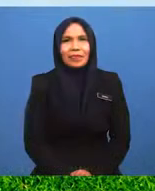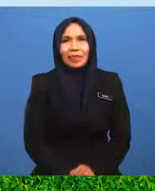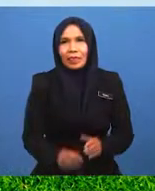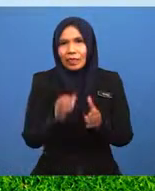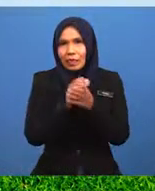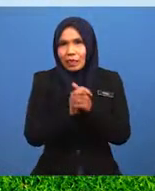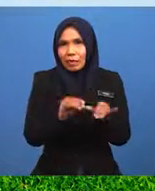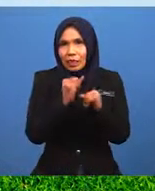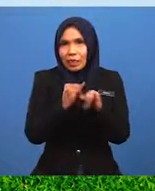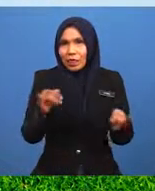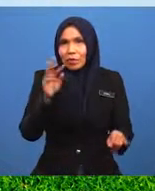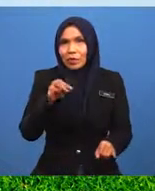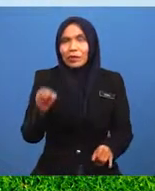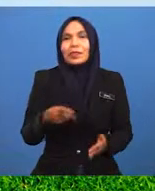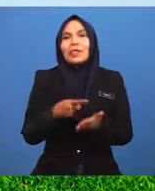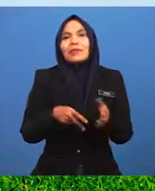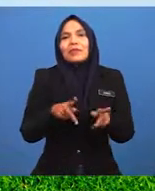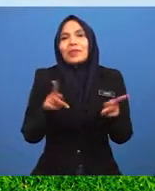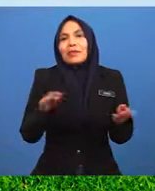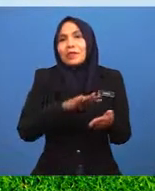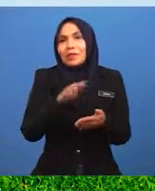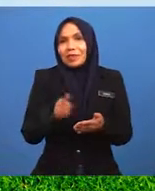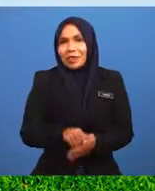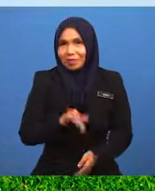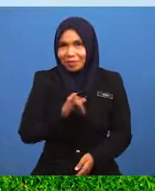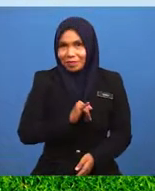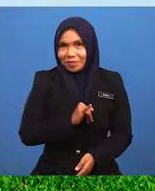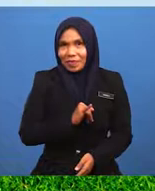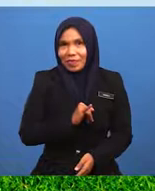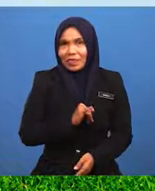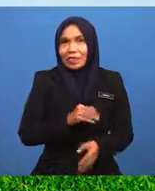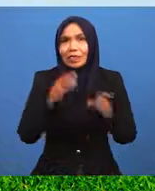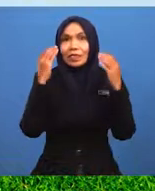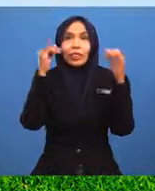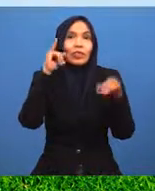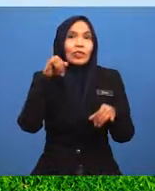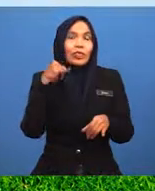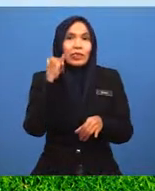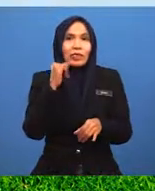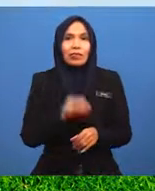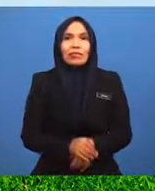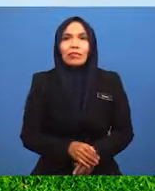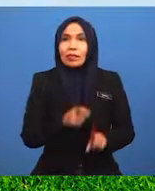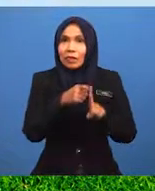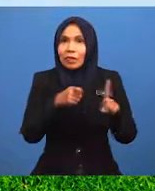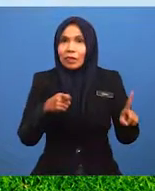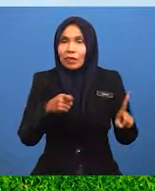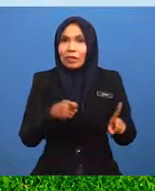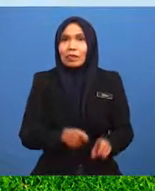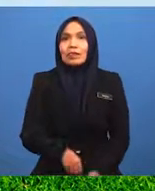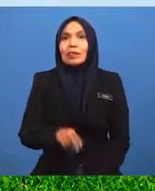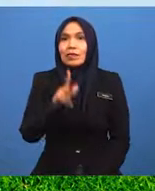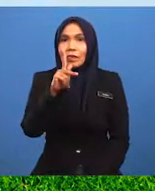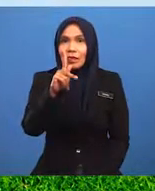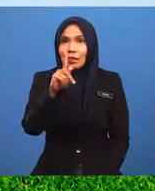Selamat sejahtera murid-murid. Apa khabar semua? Saya Cikgu Jebaneswari Kupusami dari Sekolah